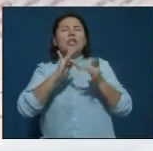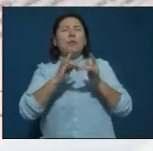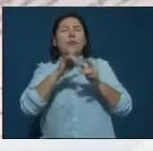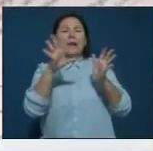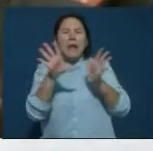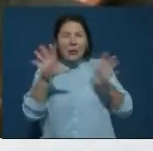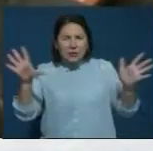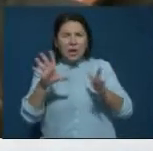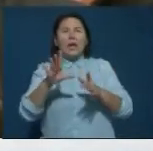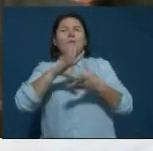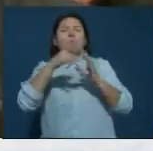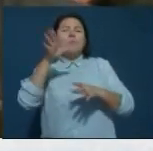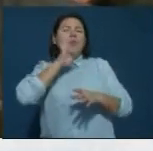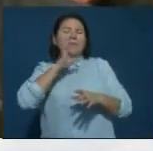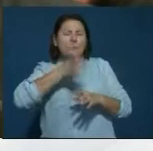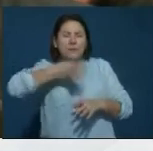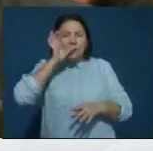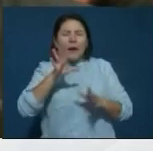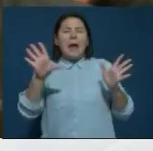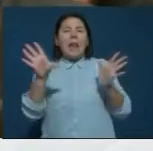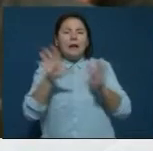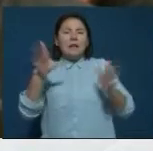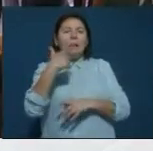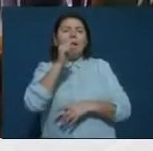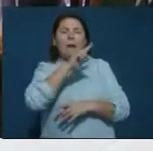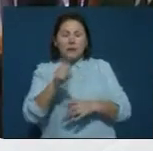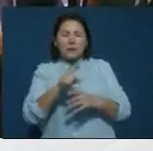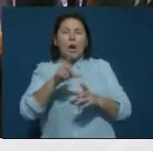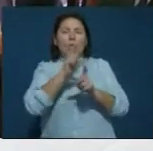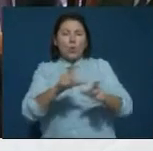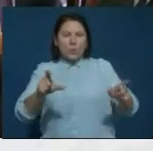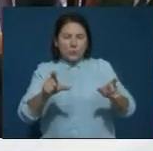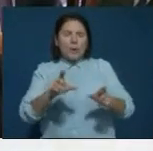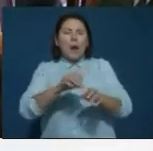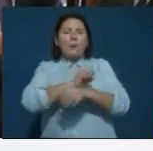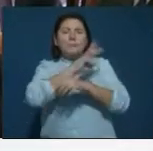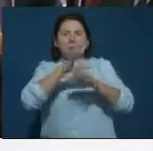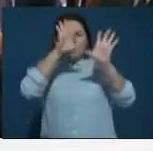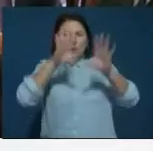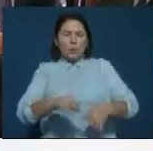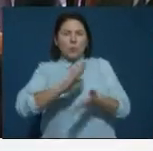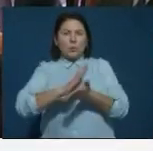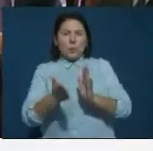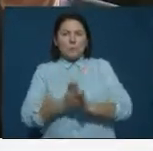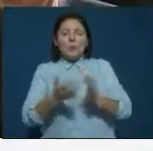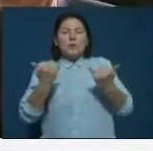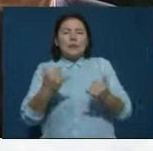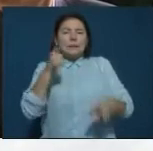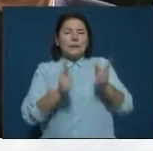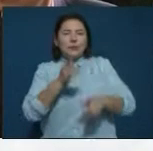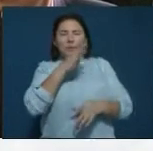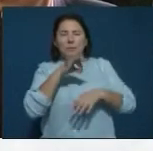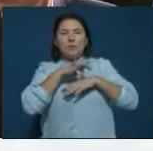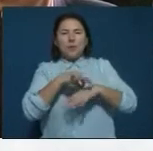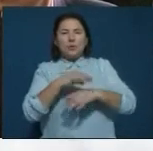бесперебойная подача питьевой воды электроэнергия и газ сельчане снабжены всеми благами цивилизации настоящее время здесь также